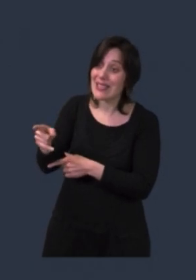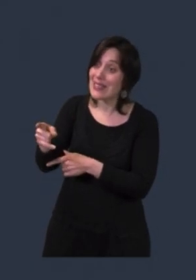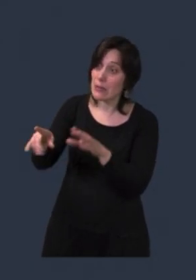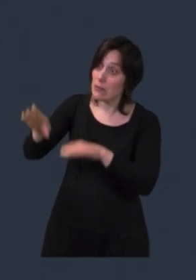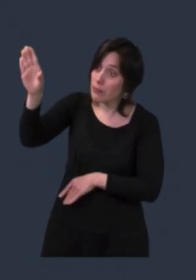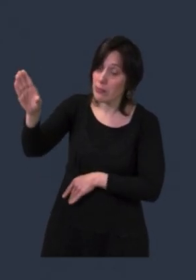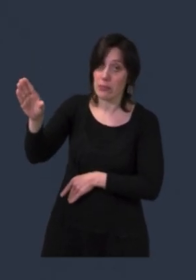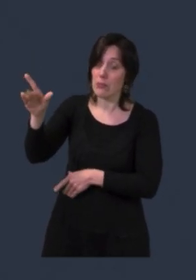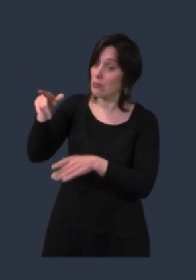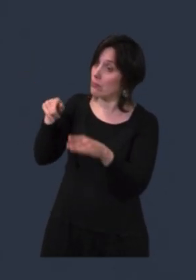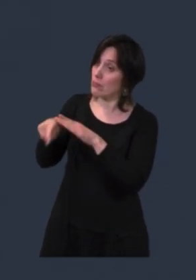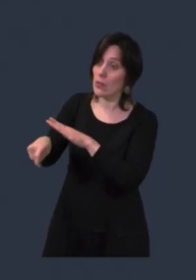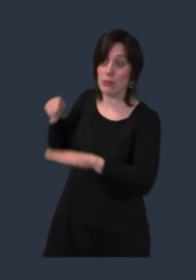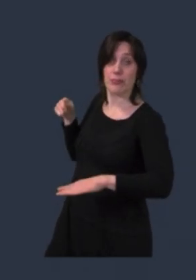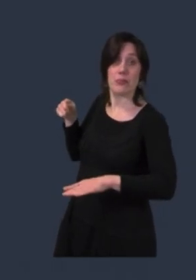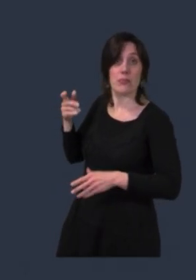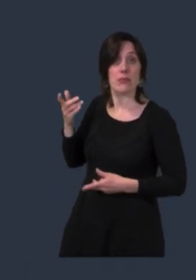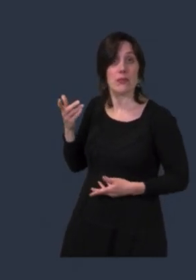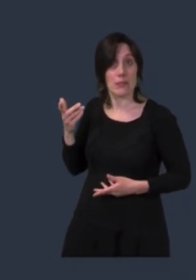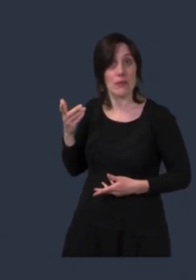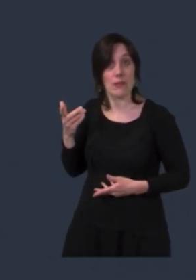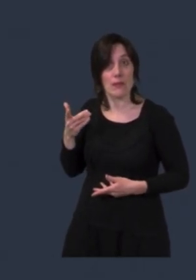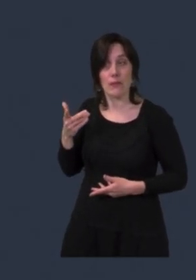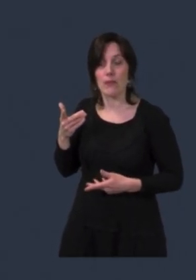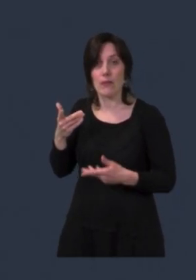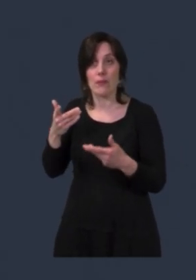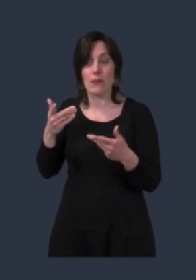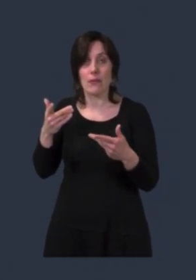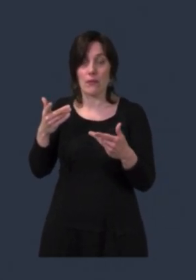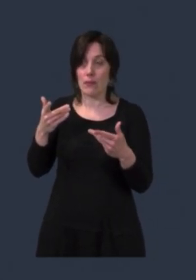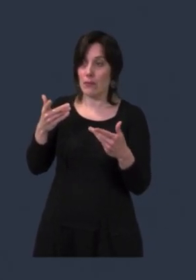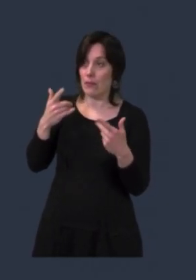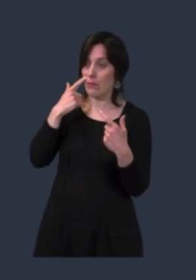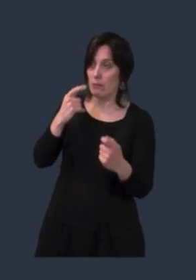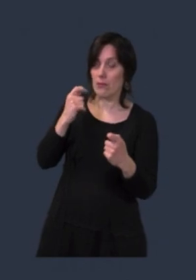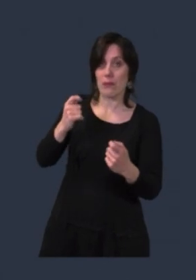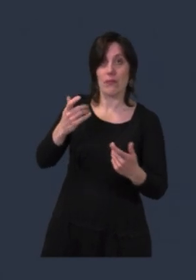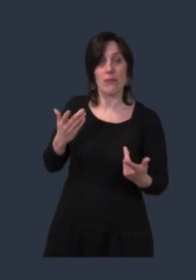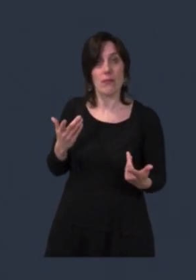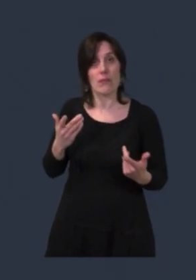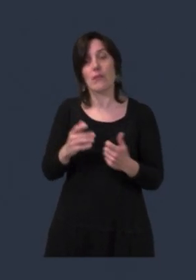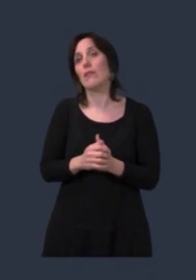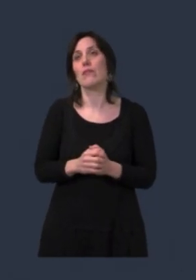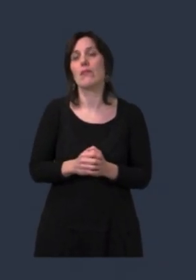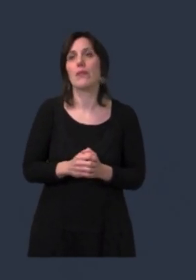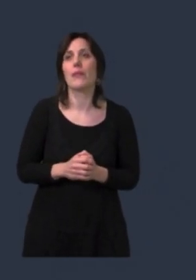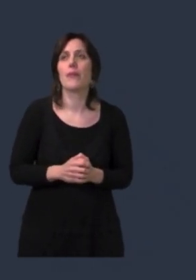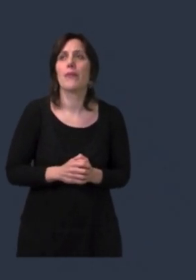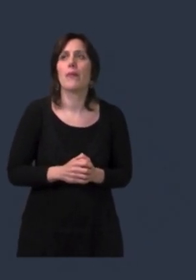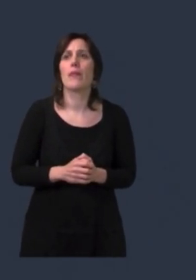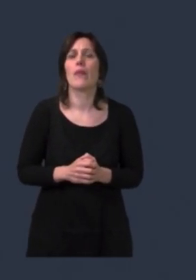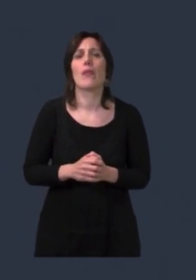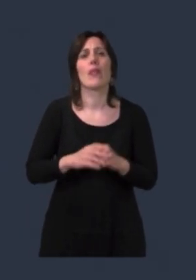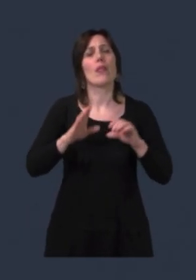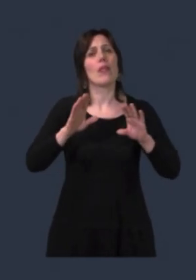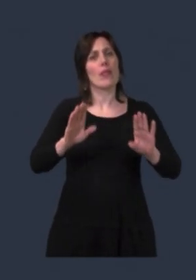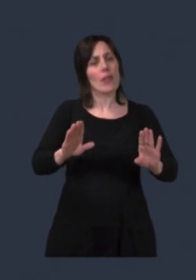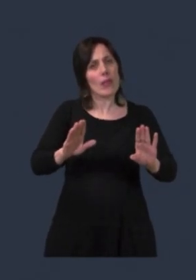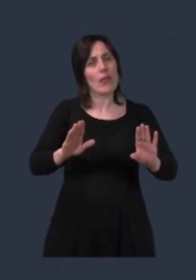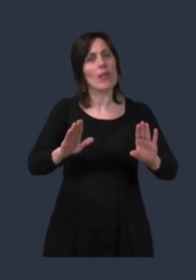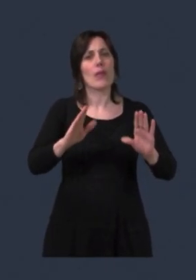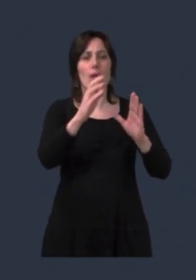régionale en ce qui concernerait les opérations en rapport avec la dite compétence mobilité. Ainsi, au nom des principes consacrés par